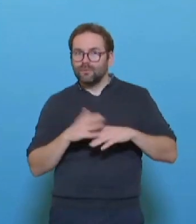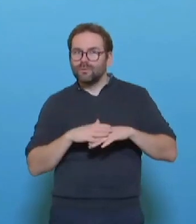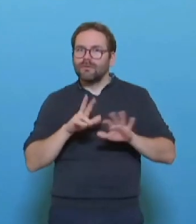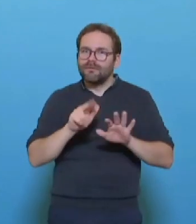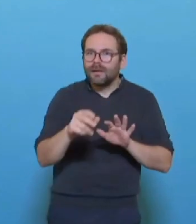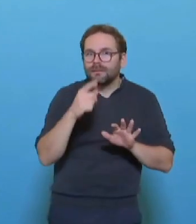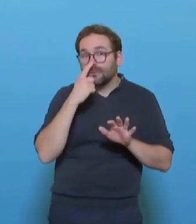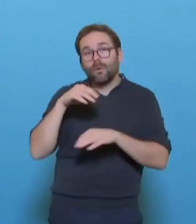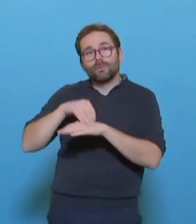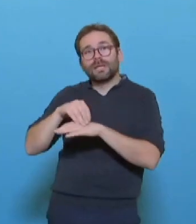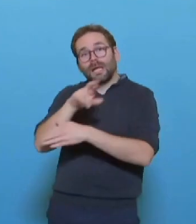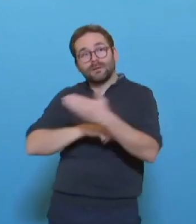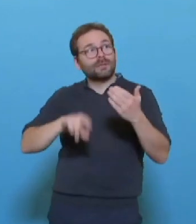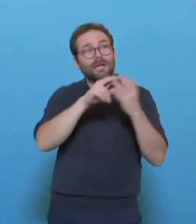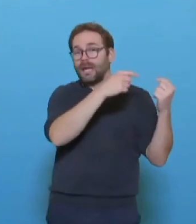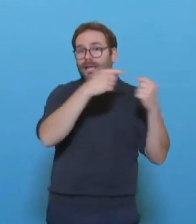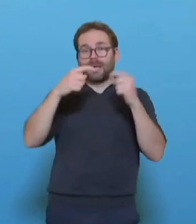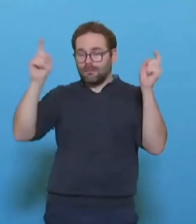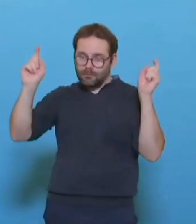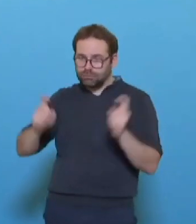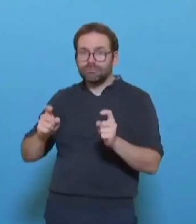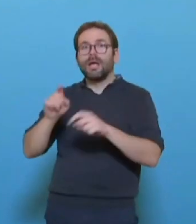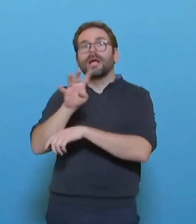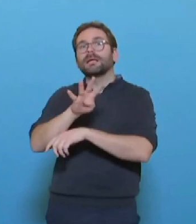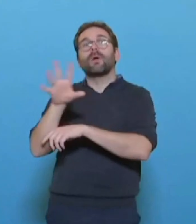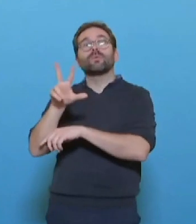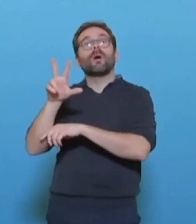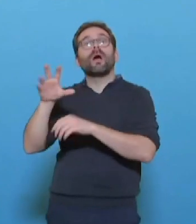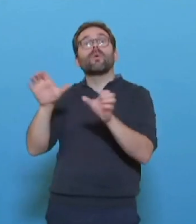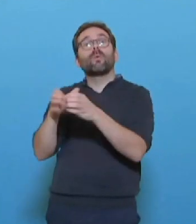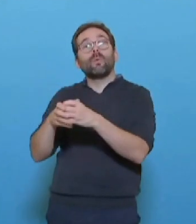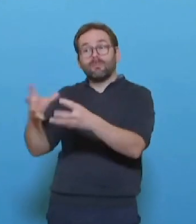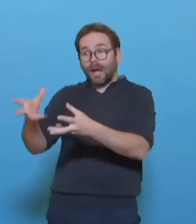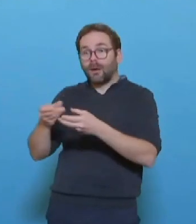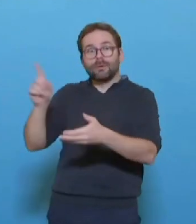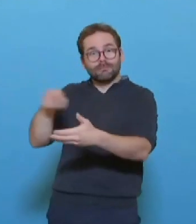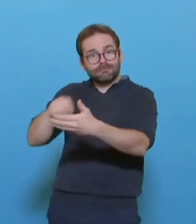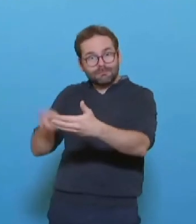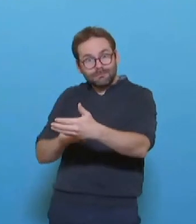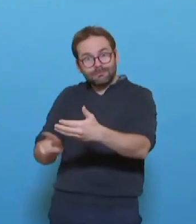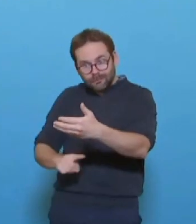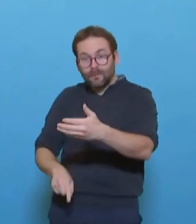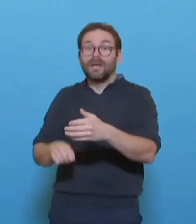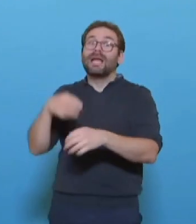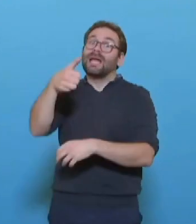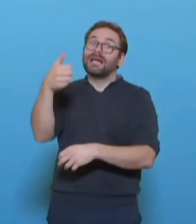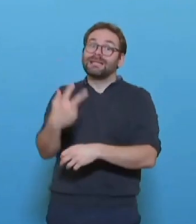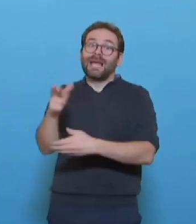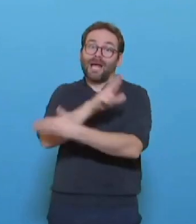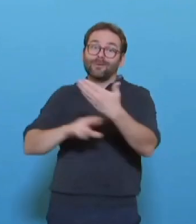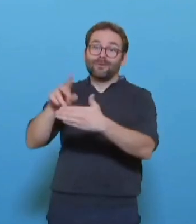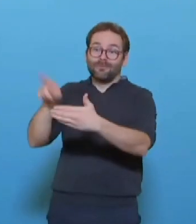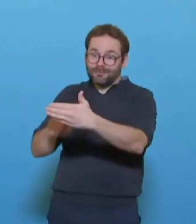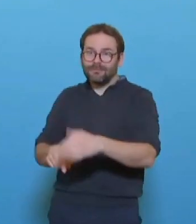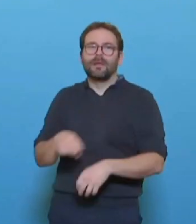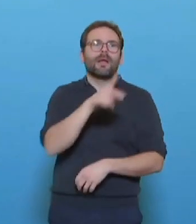du Conseil régional, ça correspond environ à 43 groupes accueillis, dont un tiers d'artistes régionaux. Au Pannonica,